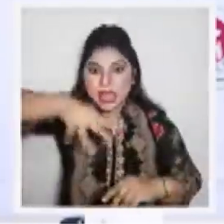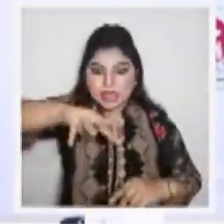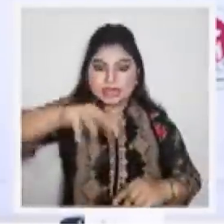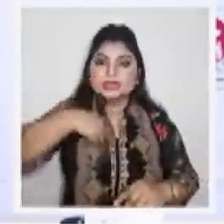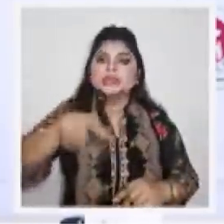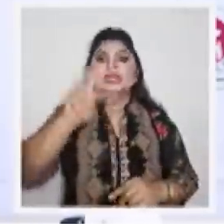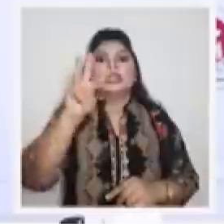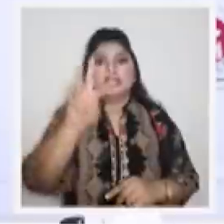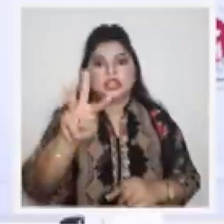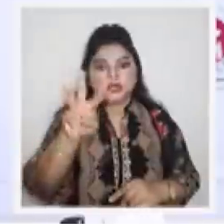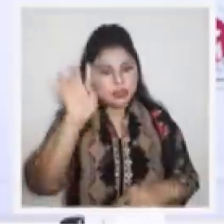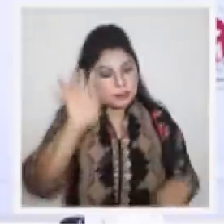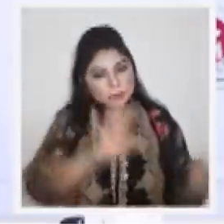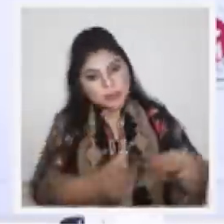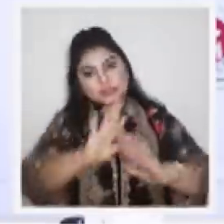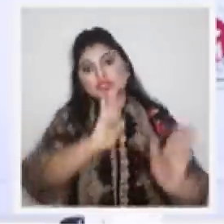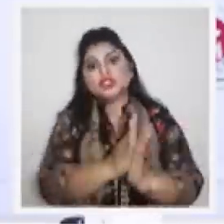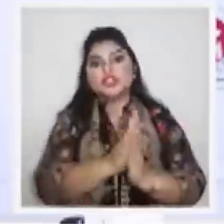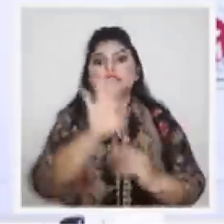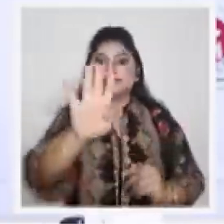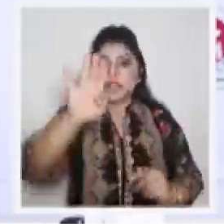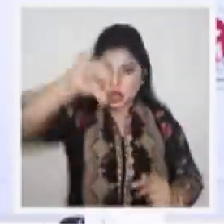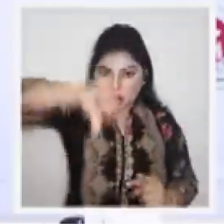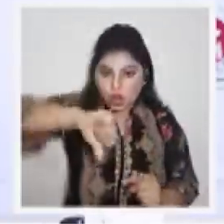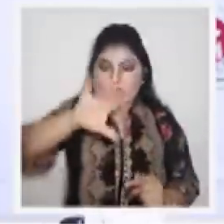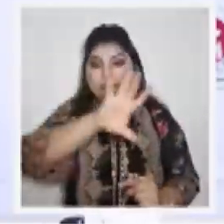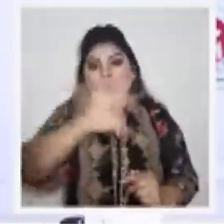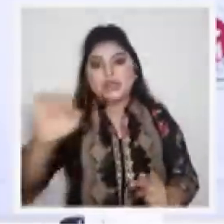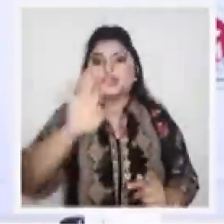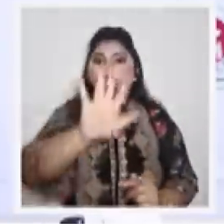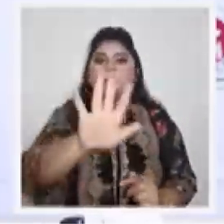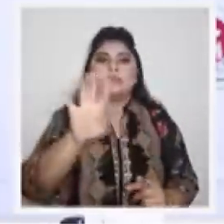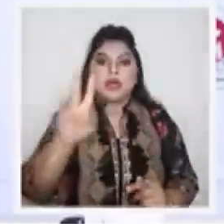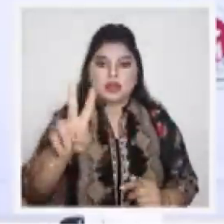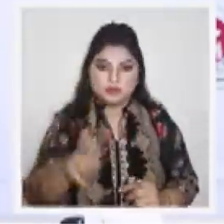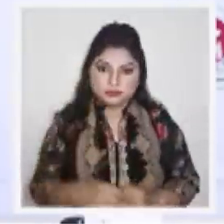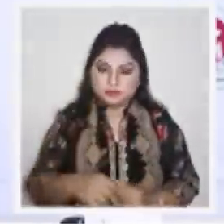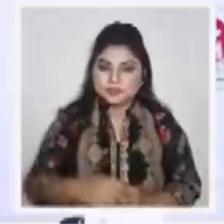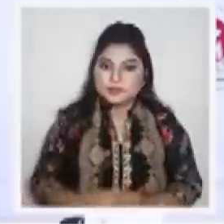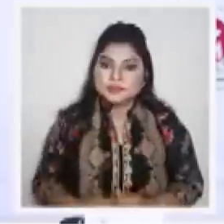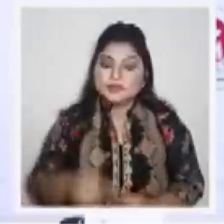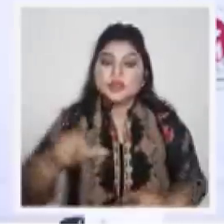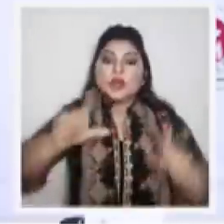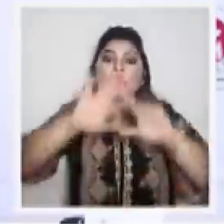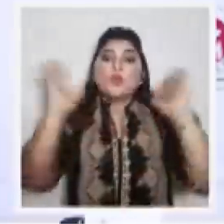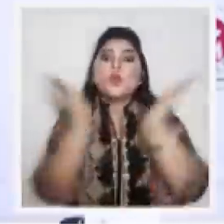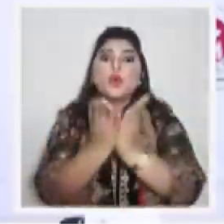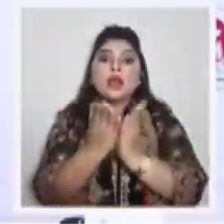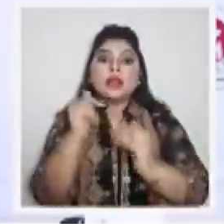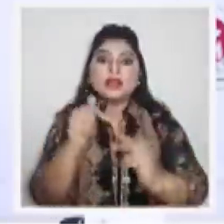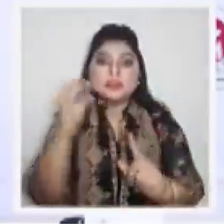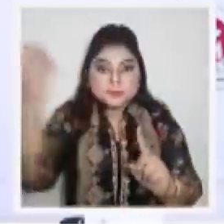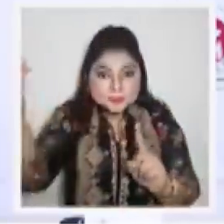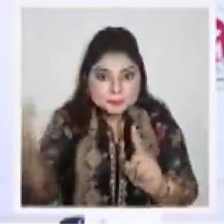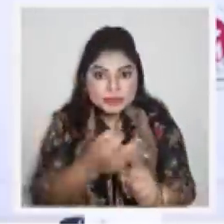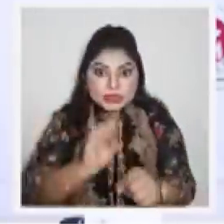23,60,721 জন। দক্ষিণ পূর্ব এশিয়া 24 ঘন্টায় মৃত্যুবরণ করেছেন 1,003 জন, এ পর্যন্ত মৃত্যুবরণ করেছেন